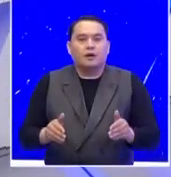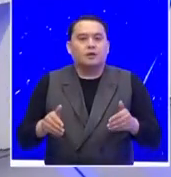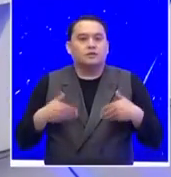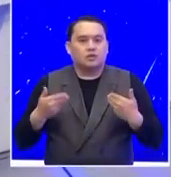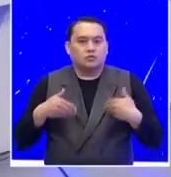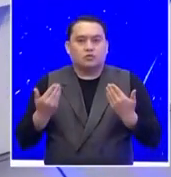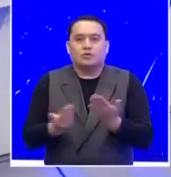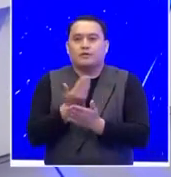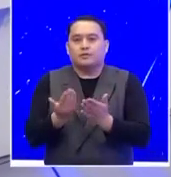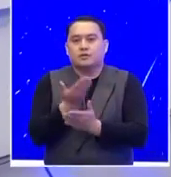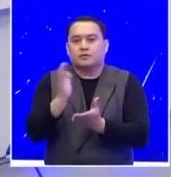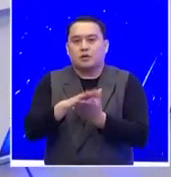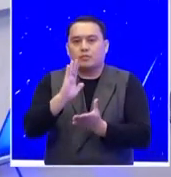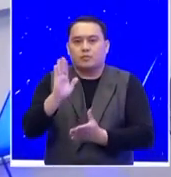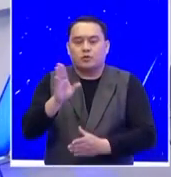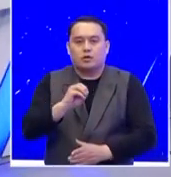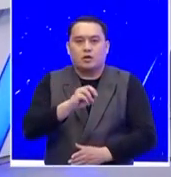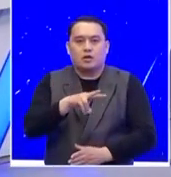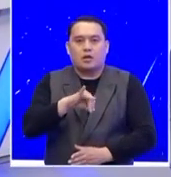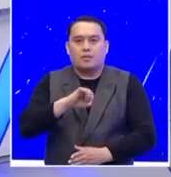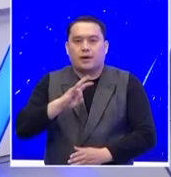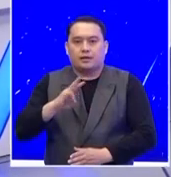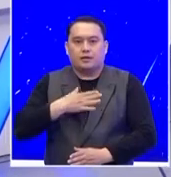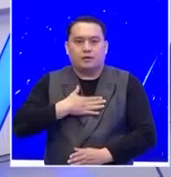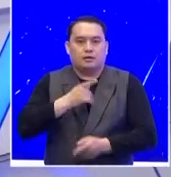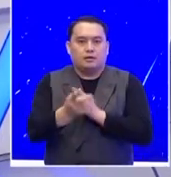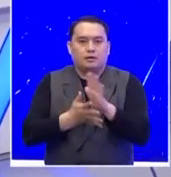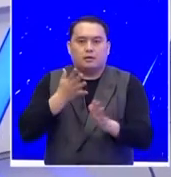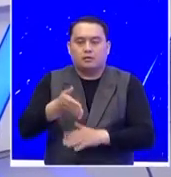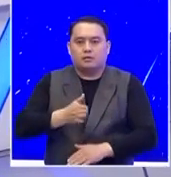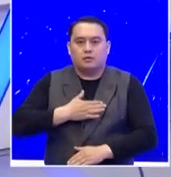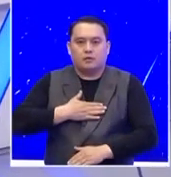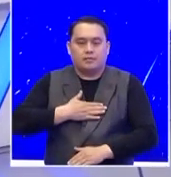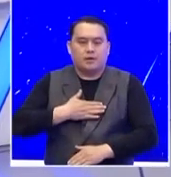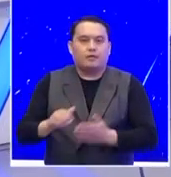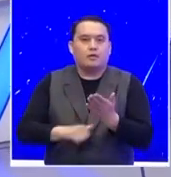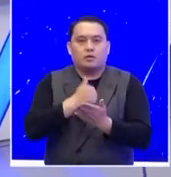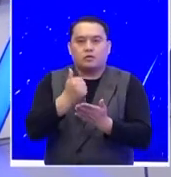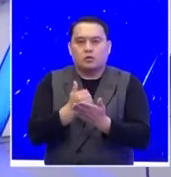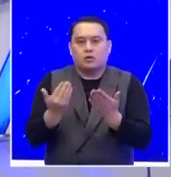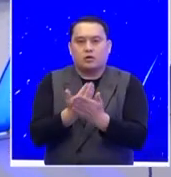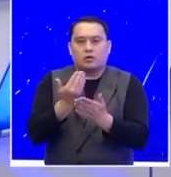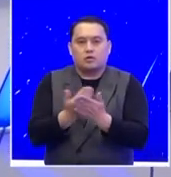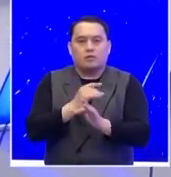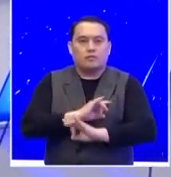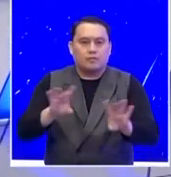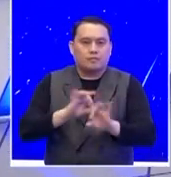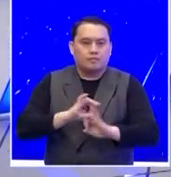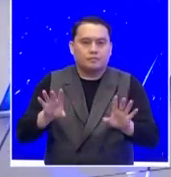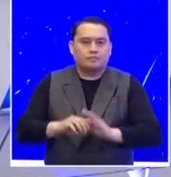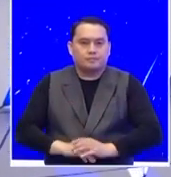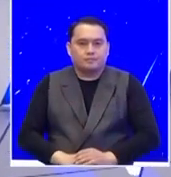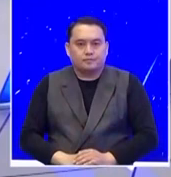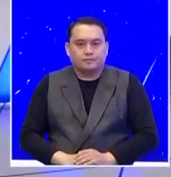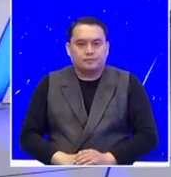Здравствуйте, время новостей на телеканале ЖТСУ, в студии Еламан Раимбеков, и сурдоперевод обеспечивает Марат Жумабеков. И в начале выпуска коротко о самом